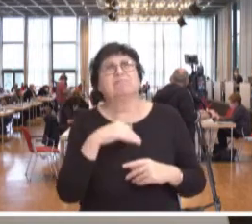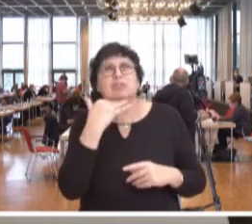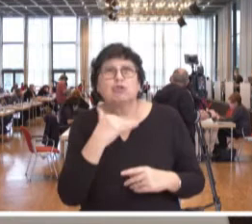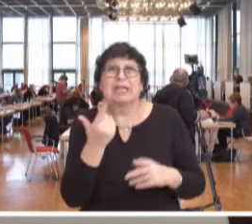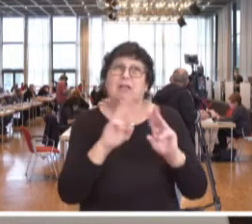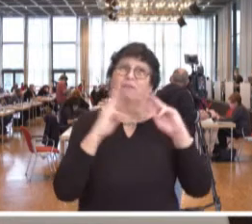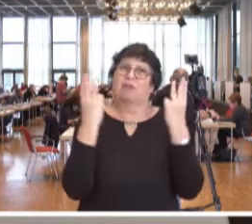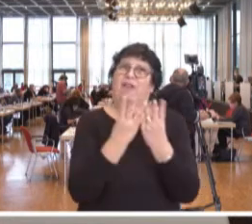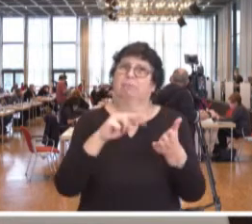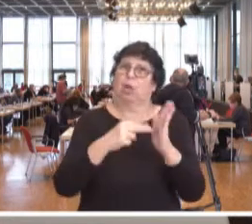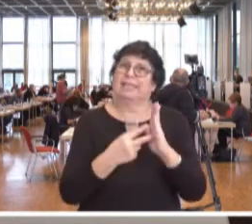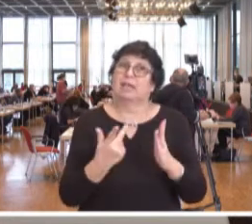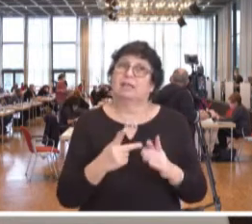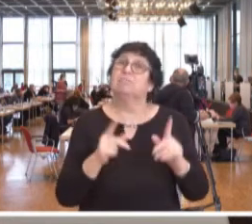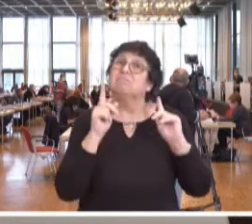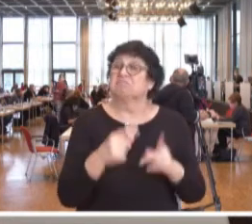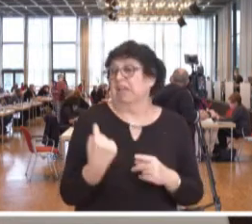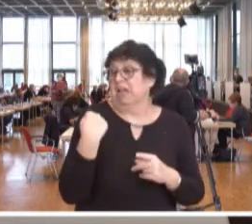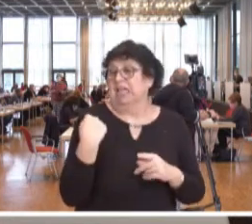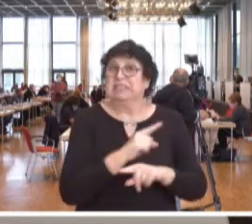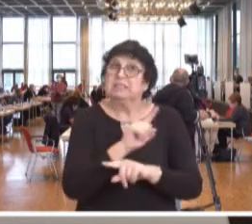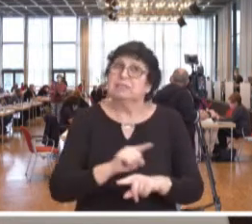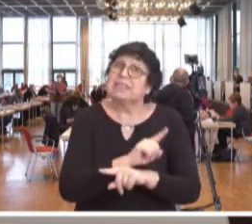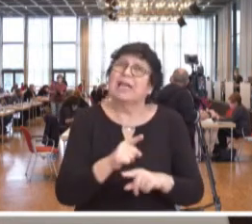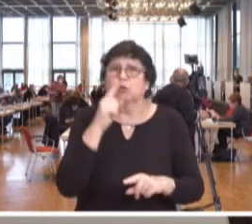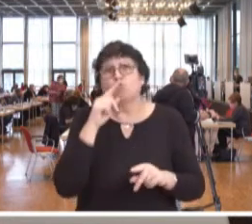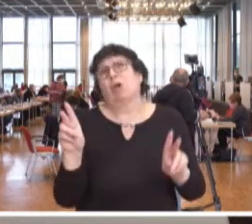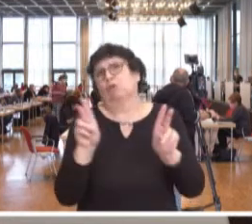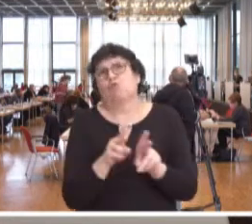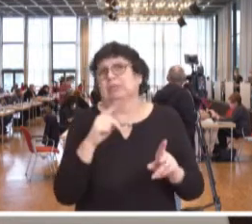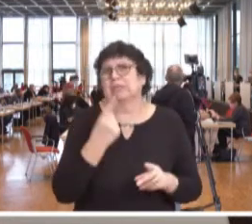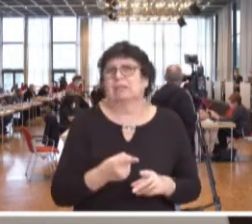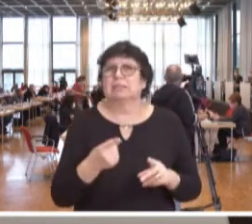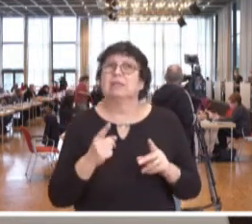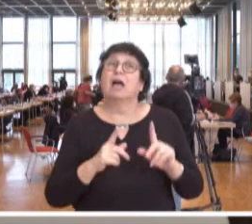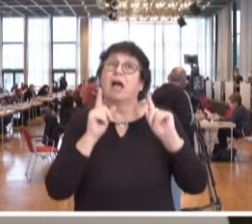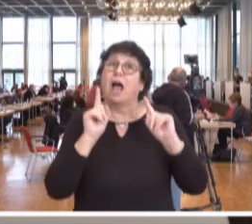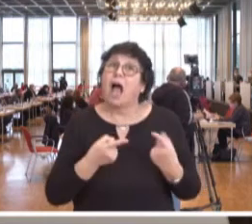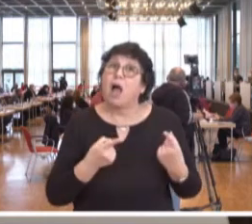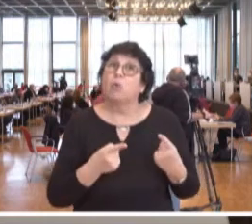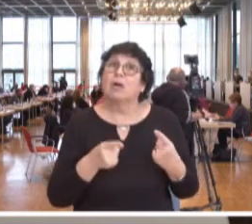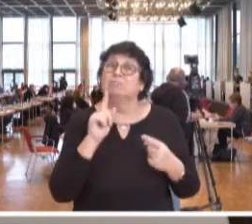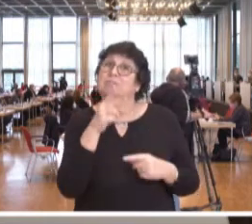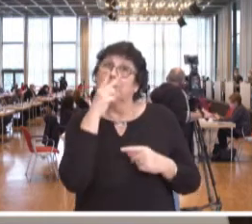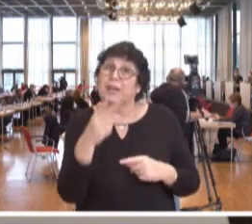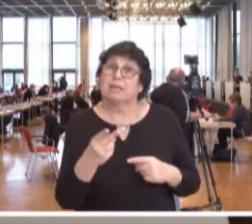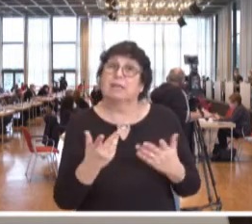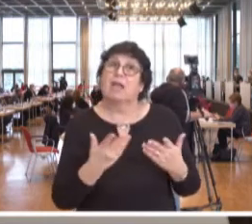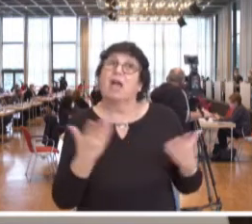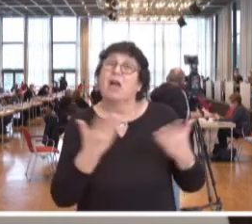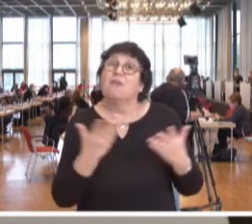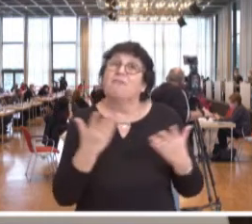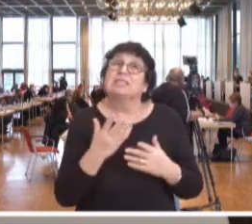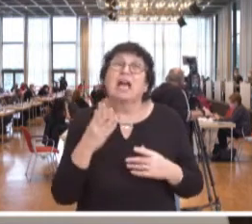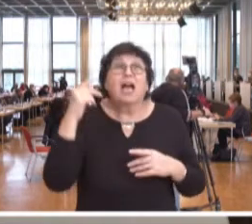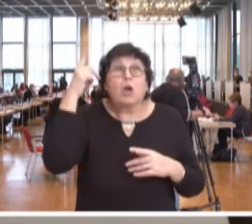zuletzt also in den jüngeren Ereignissen, ich will das nur ganz kurz andeuten, auch im Hinblick auf das, was